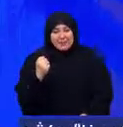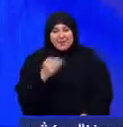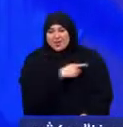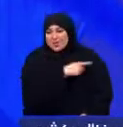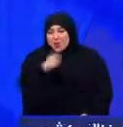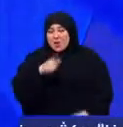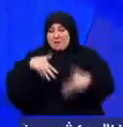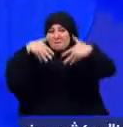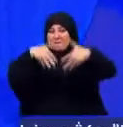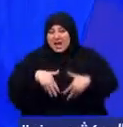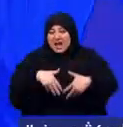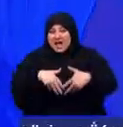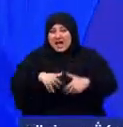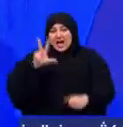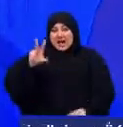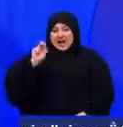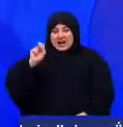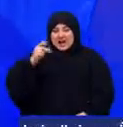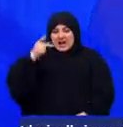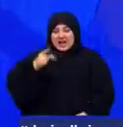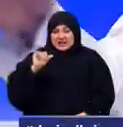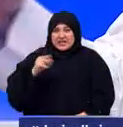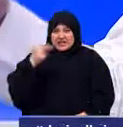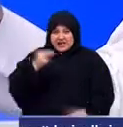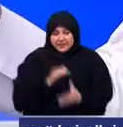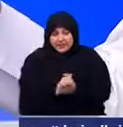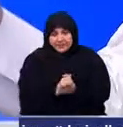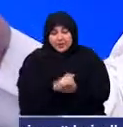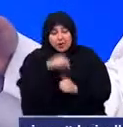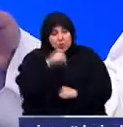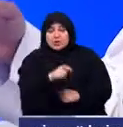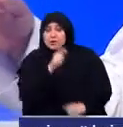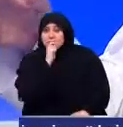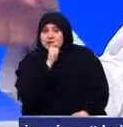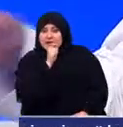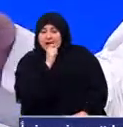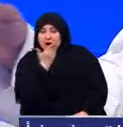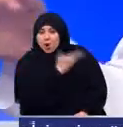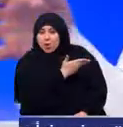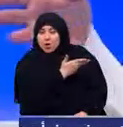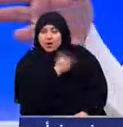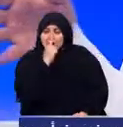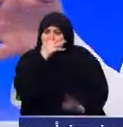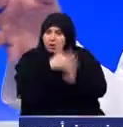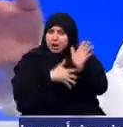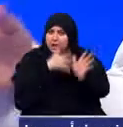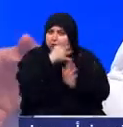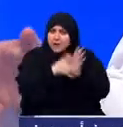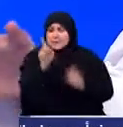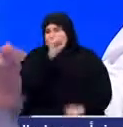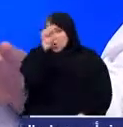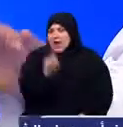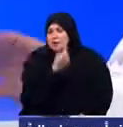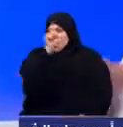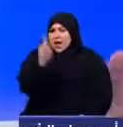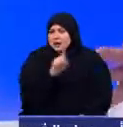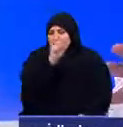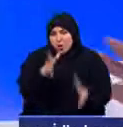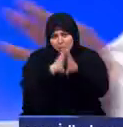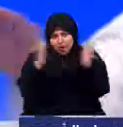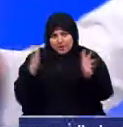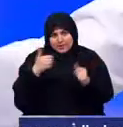مناعة القضية. طيب دكتور فاضل، يعني نعم. زميلي عبد الله وسالم أفاضوا في الأسئلة حول مناعة القطيع.